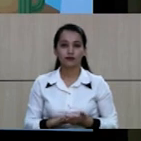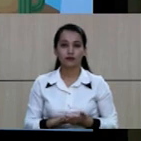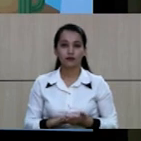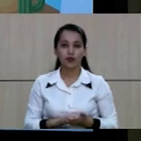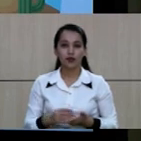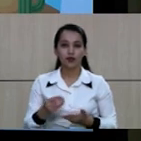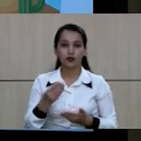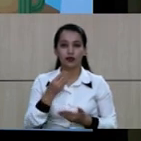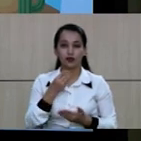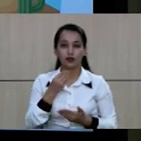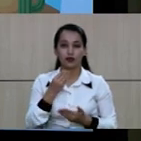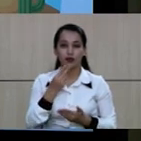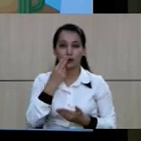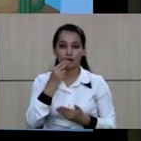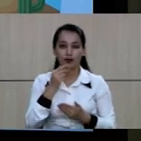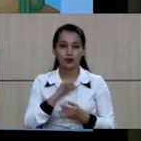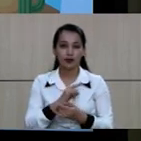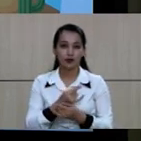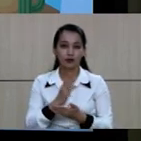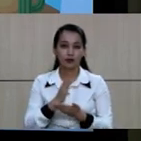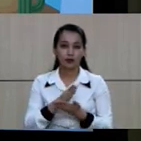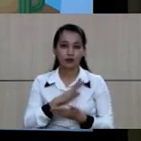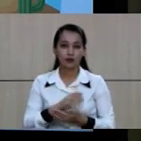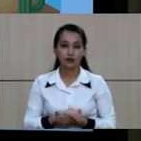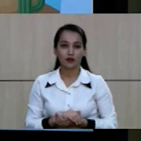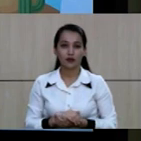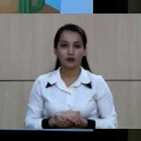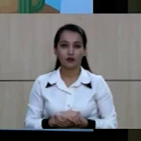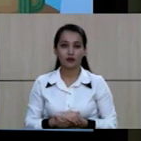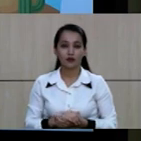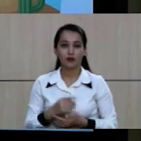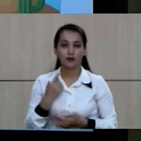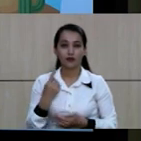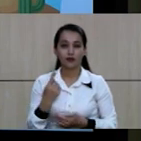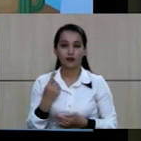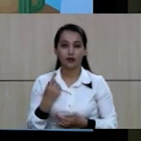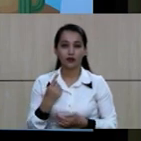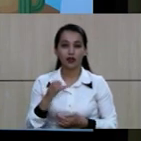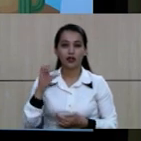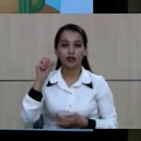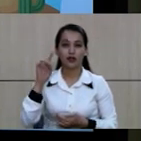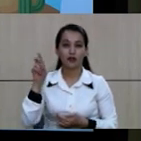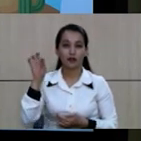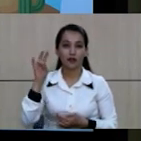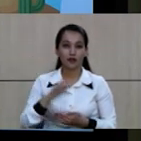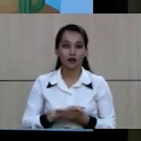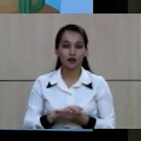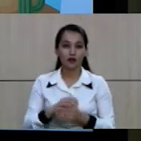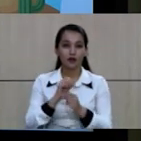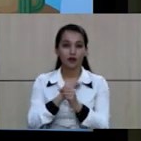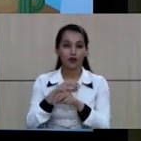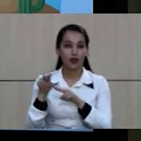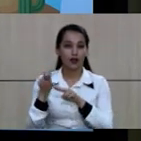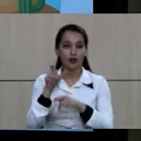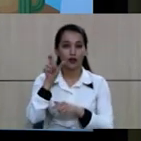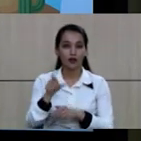emadirg'on orqasida botasi. Demak, ko'ryapsiz, bir sorbon bor edi deyapti. Uni tuyasi bor edi va butaloqi bor